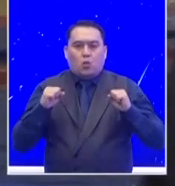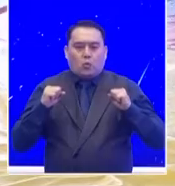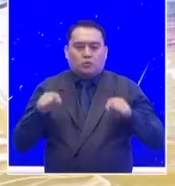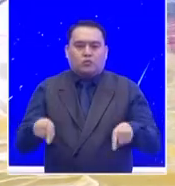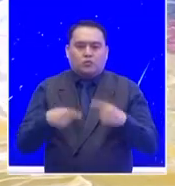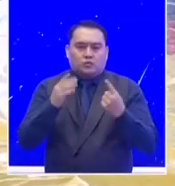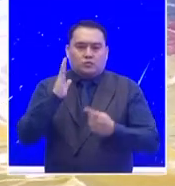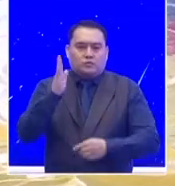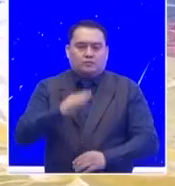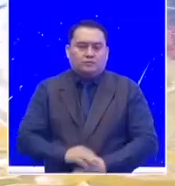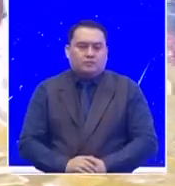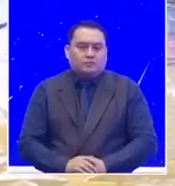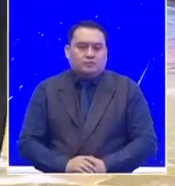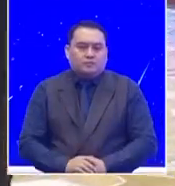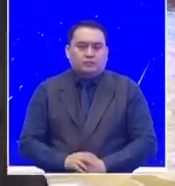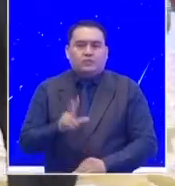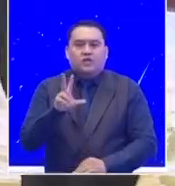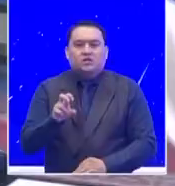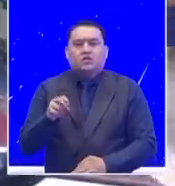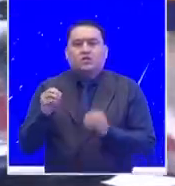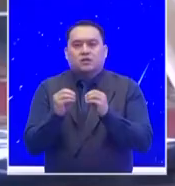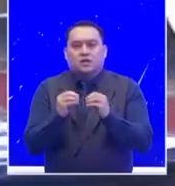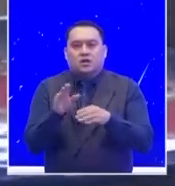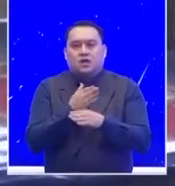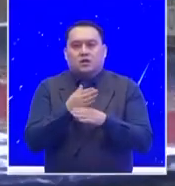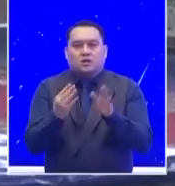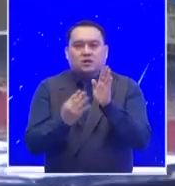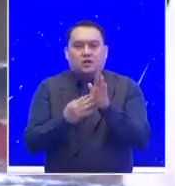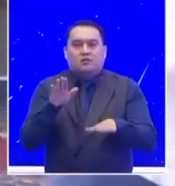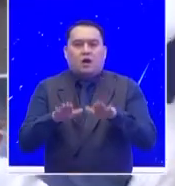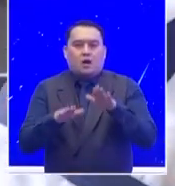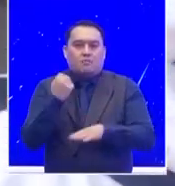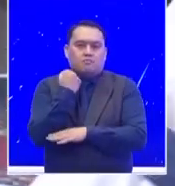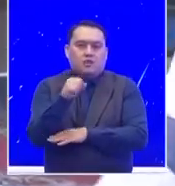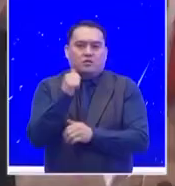спорта. Всего 310 спортсменов. Их разделили на 9 весовых категорий.